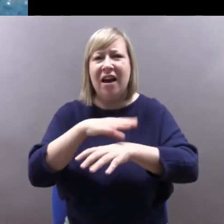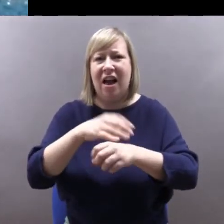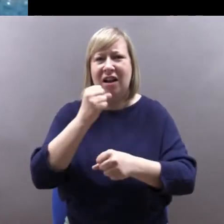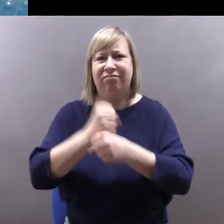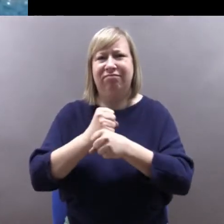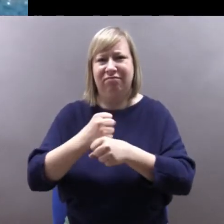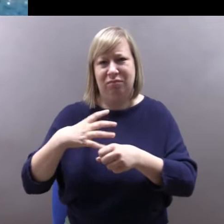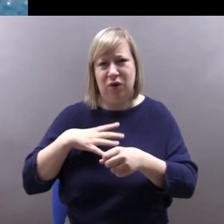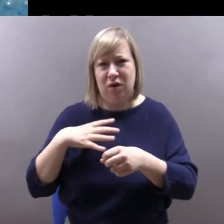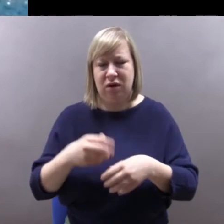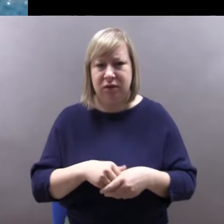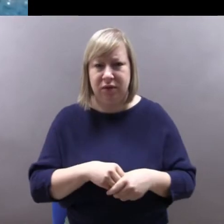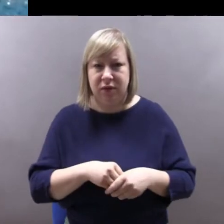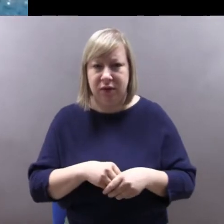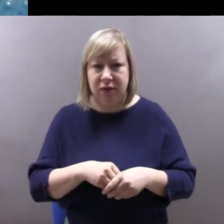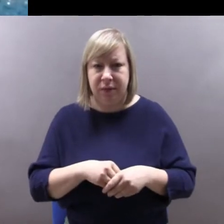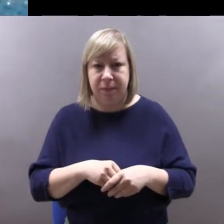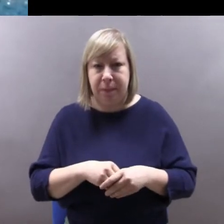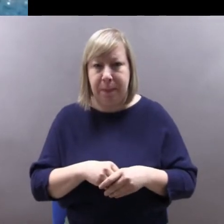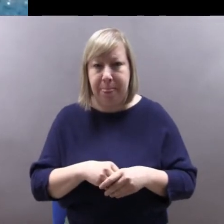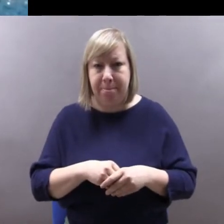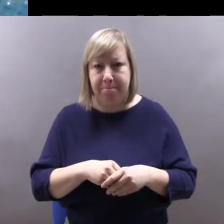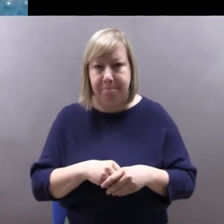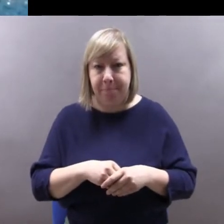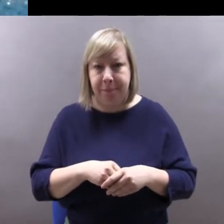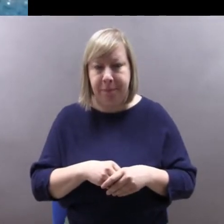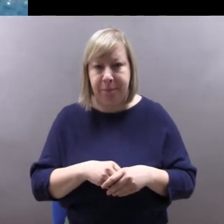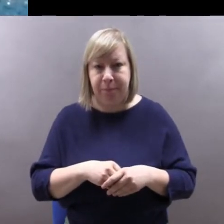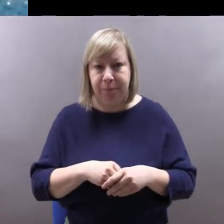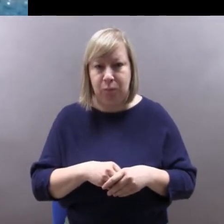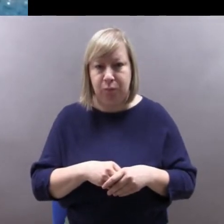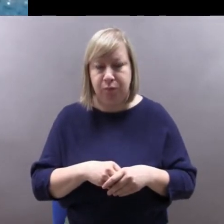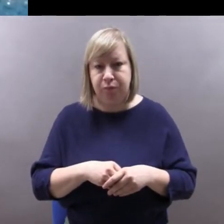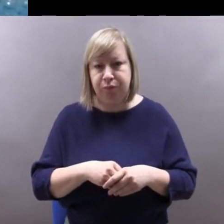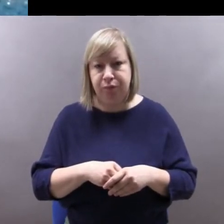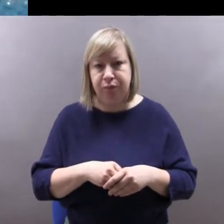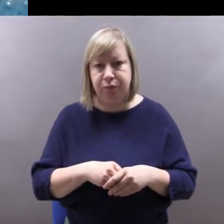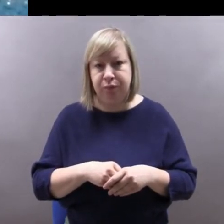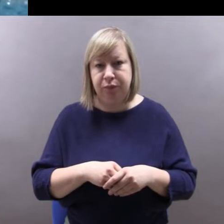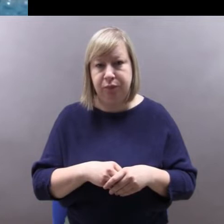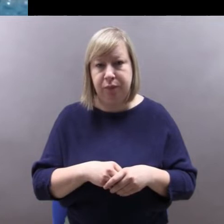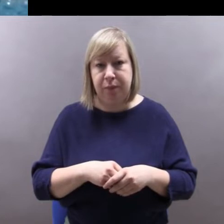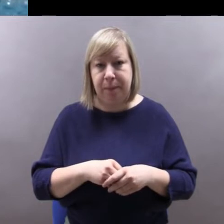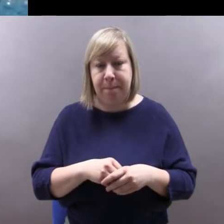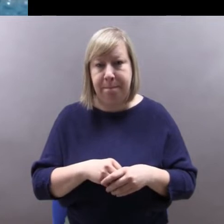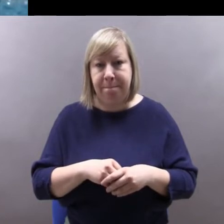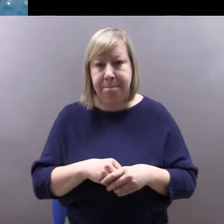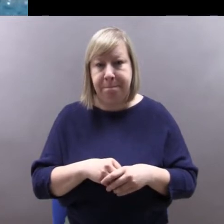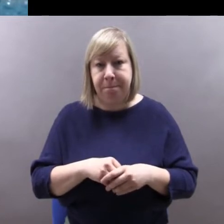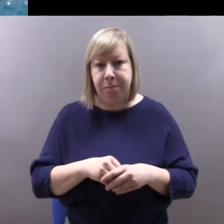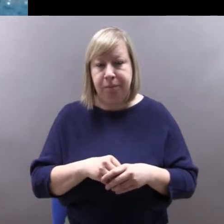ale bardzo często mnie przychyla na prawą stronę i jak mam tak się skupić na jednej rzeczy, to nie jestem w